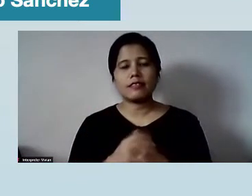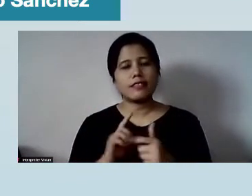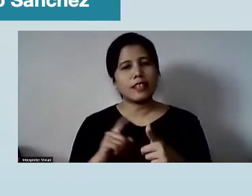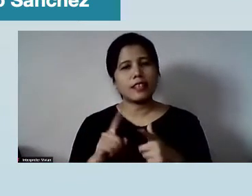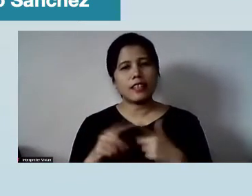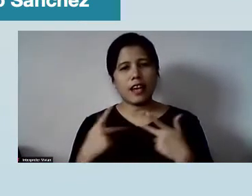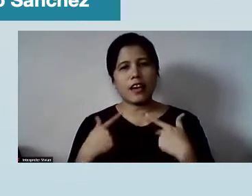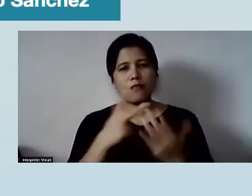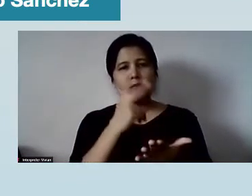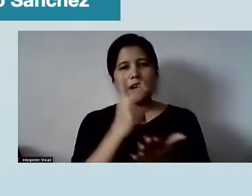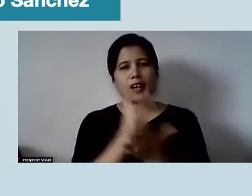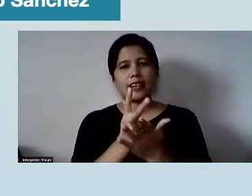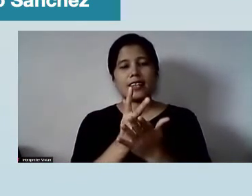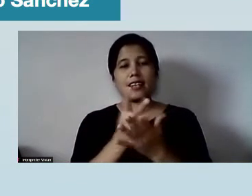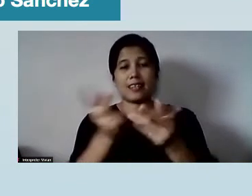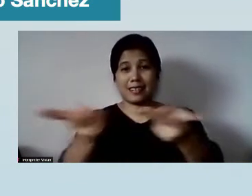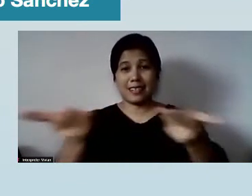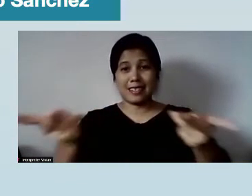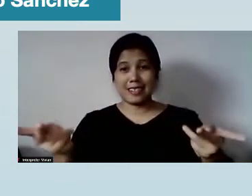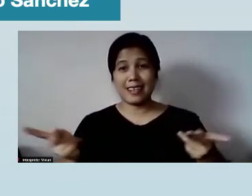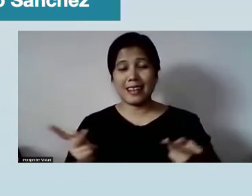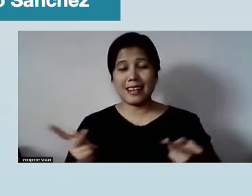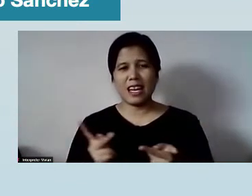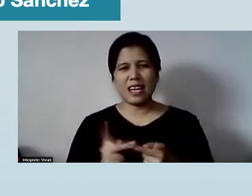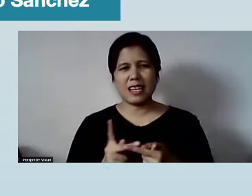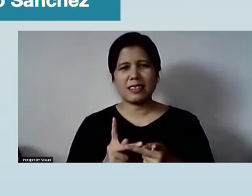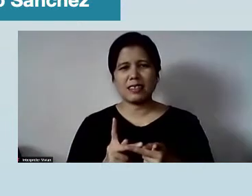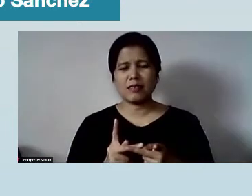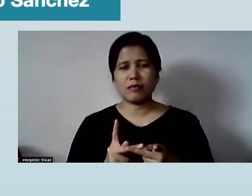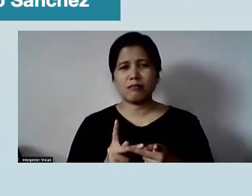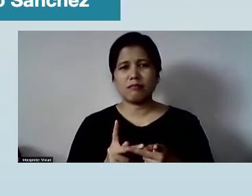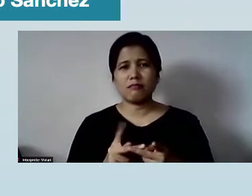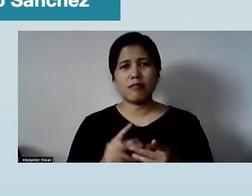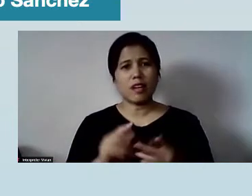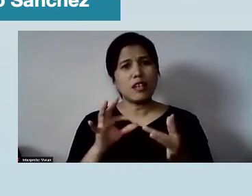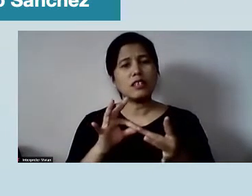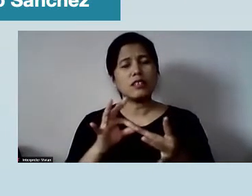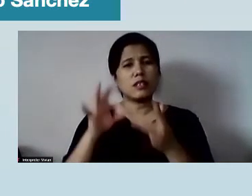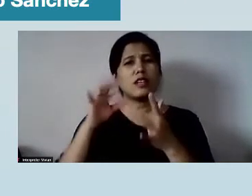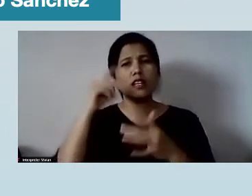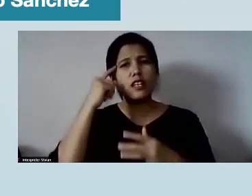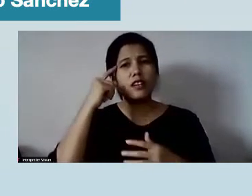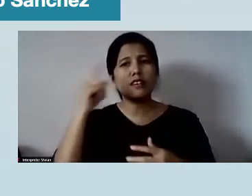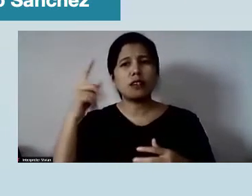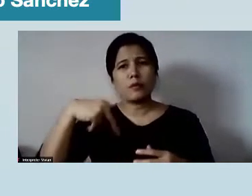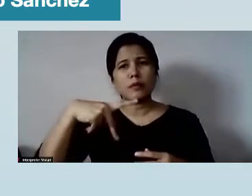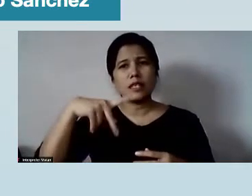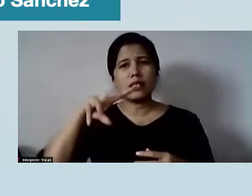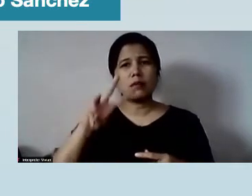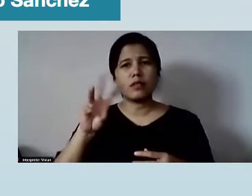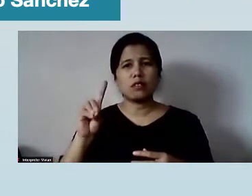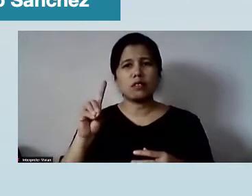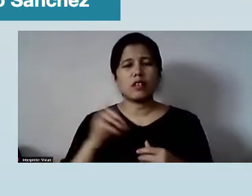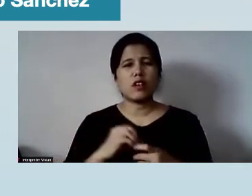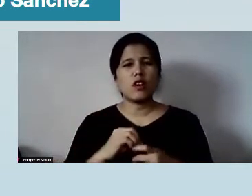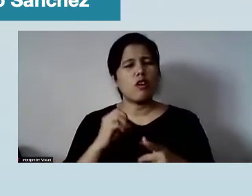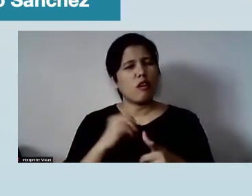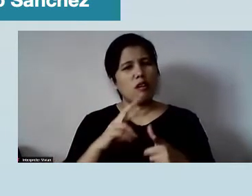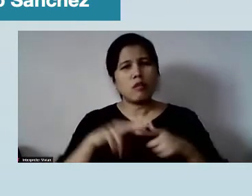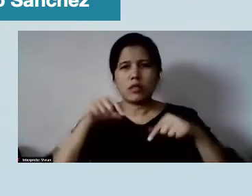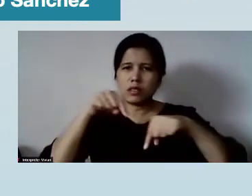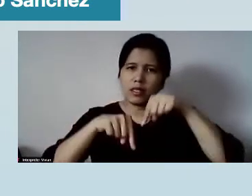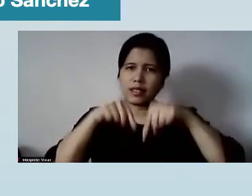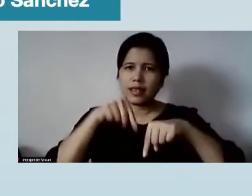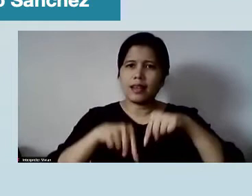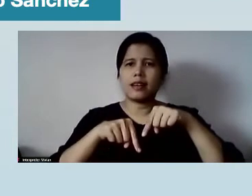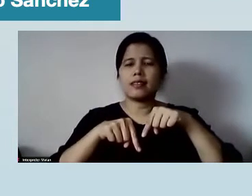areas natin or slots, no? Exclusive po itong parking na ito sa mga persons with disabilities, whether you are orthopedically handicapped